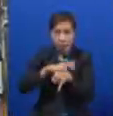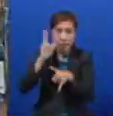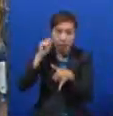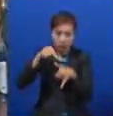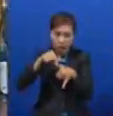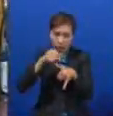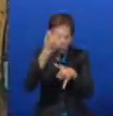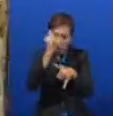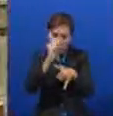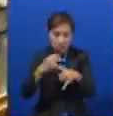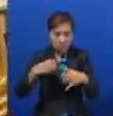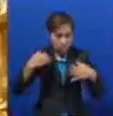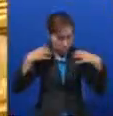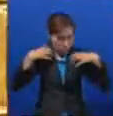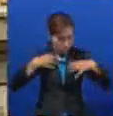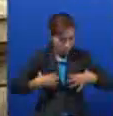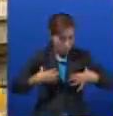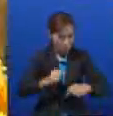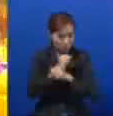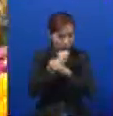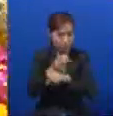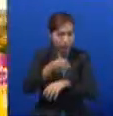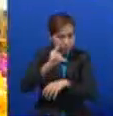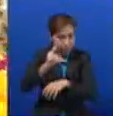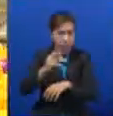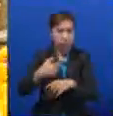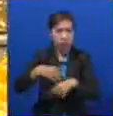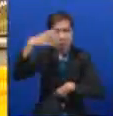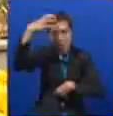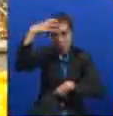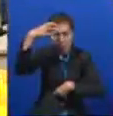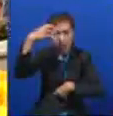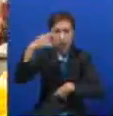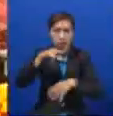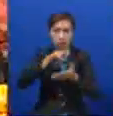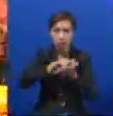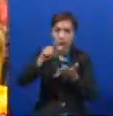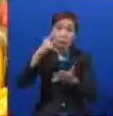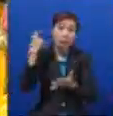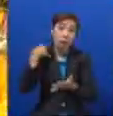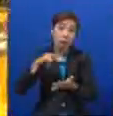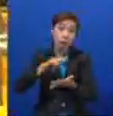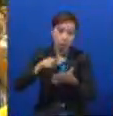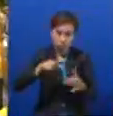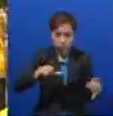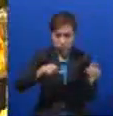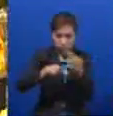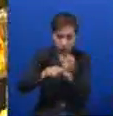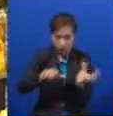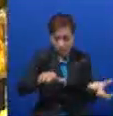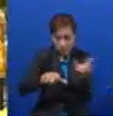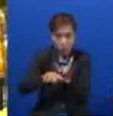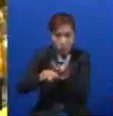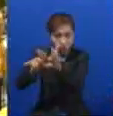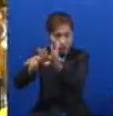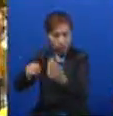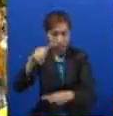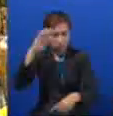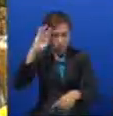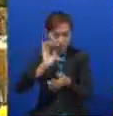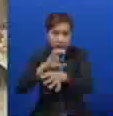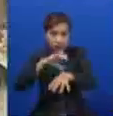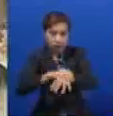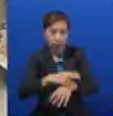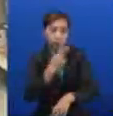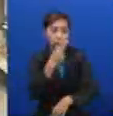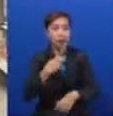นำเสื้อเกราะและหมวกนิรภัยโดยสารไปกับเครื่องบินขณะเดินทางกลับฮ่องกงนั้นพลตำรวจเอกสมยศเปิดเผยว่าเสื้อ